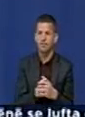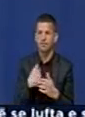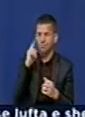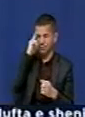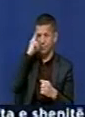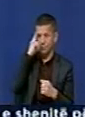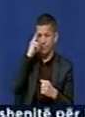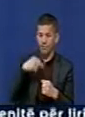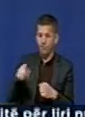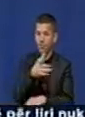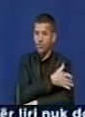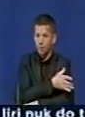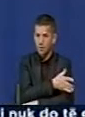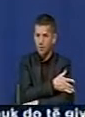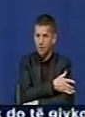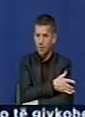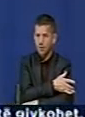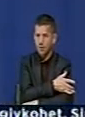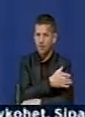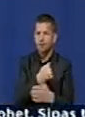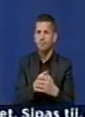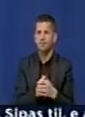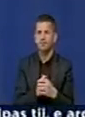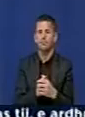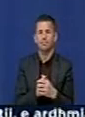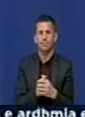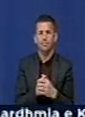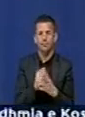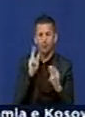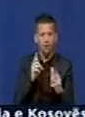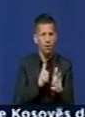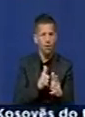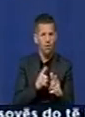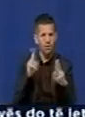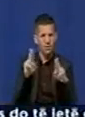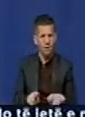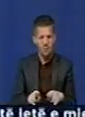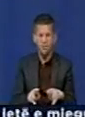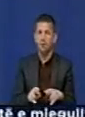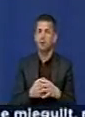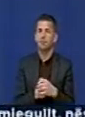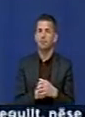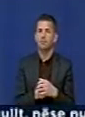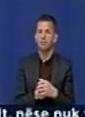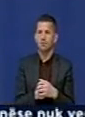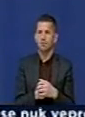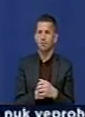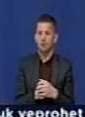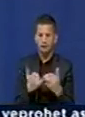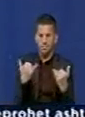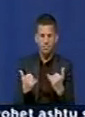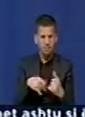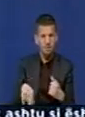gjithë që ushtria shërimtare e Kosovës ka bërë një luftë drejtë për çlirim. Kjo që tani